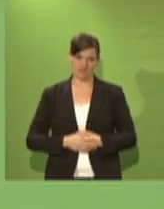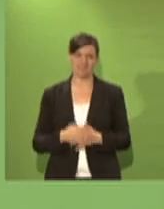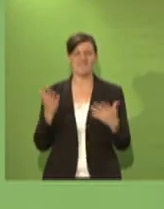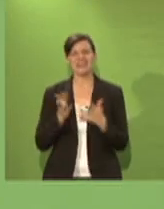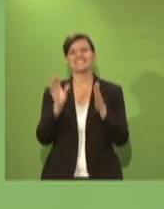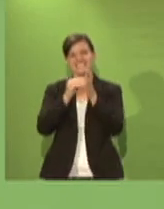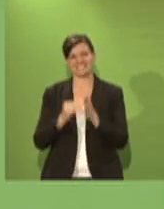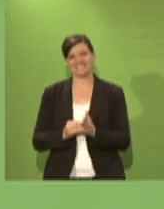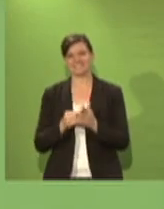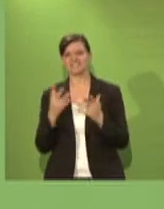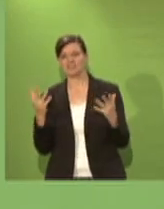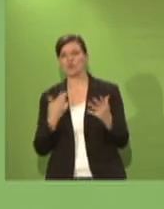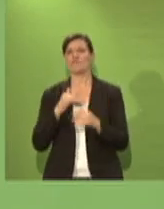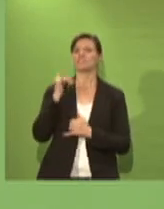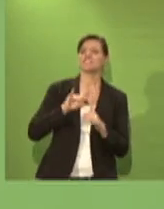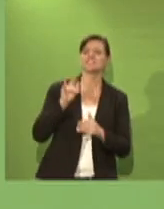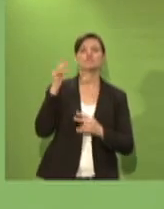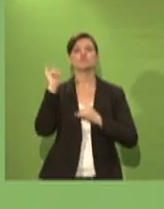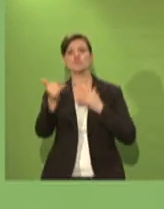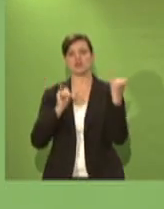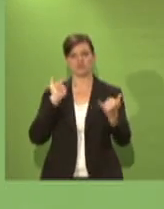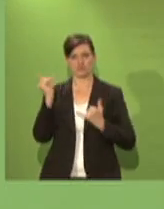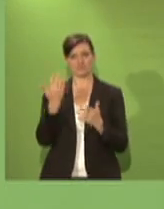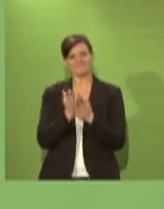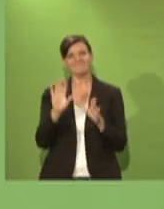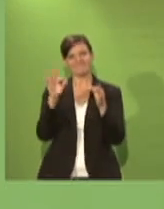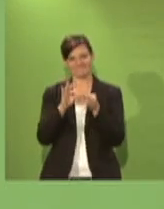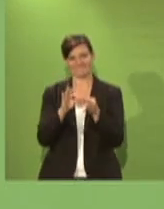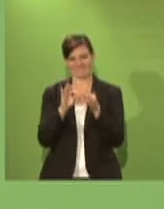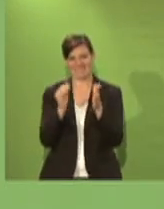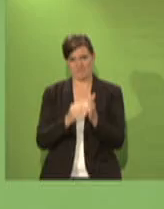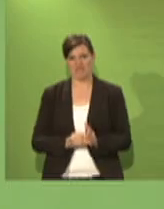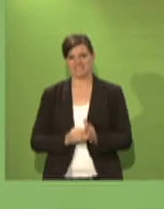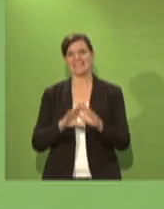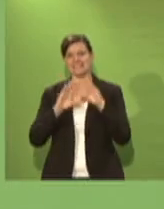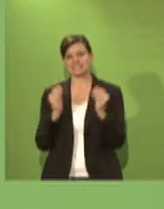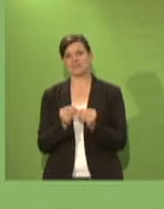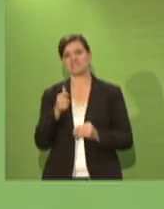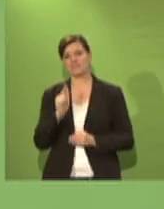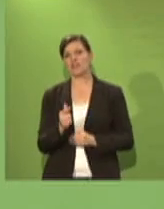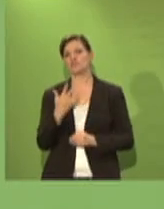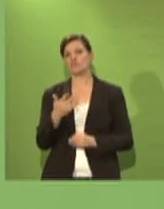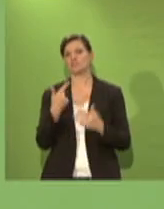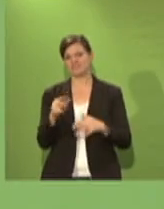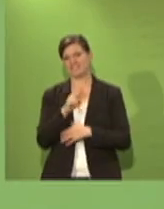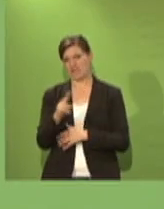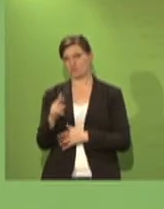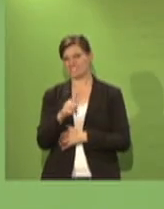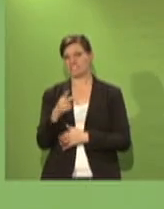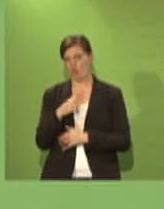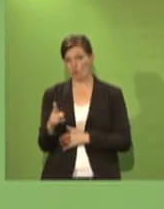dahinter ist, die Touren und so weiter, das subsumiert sich darunter. Das sind insgesamt 275.000 Euro gewesen